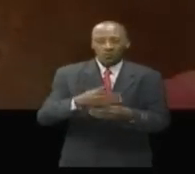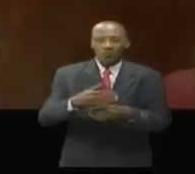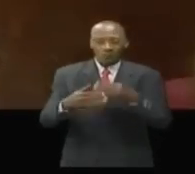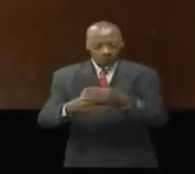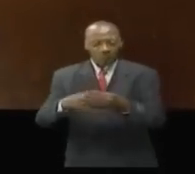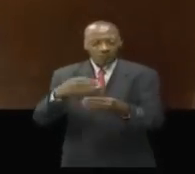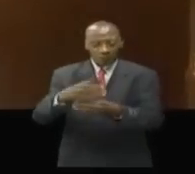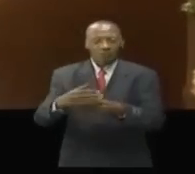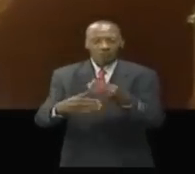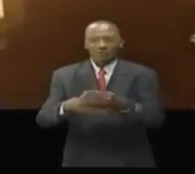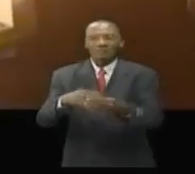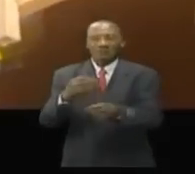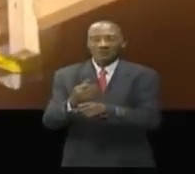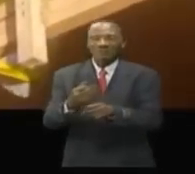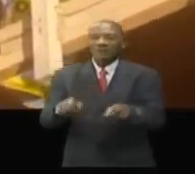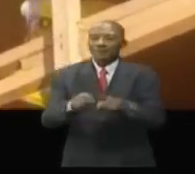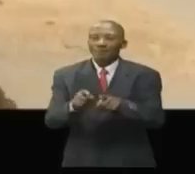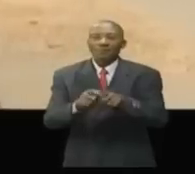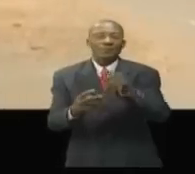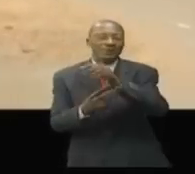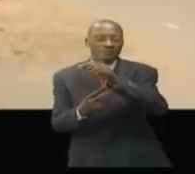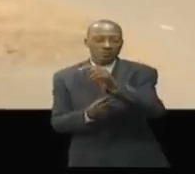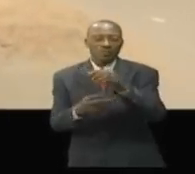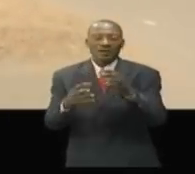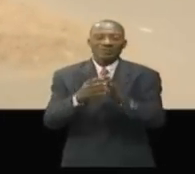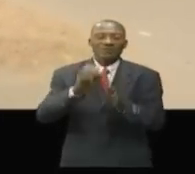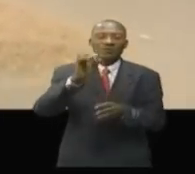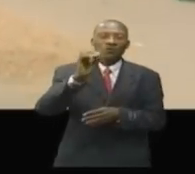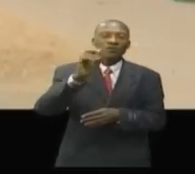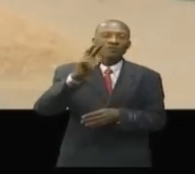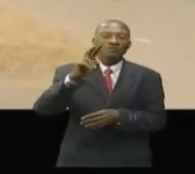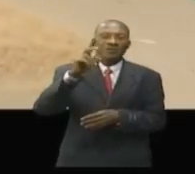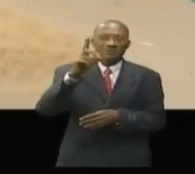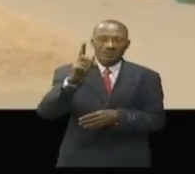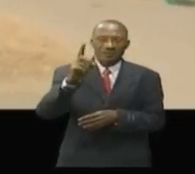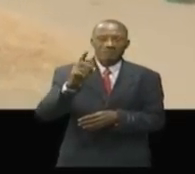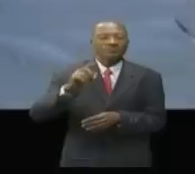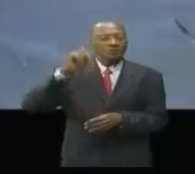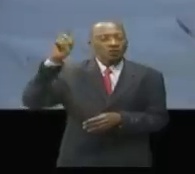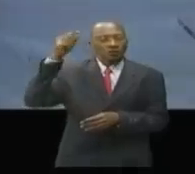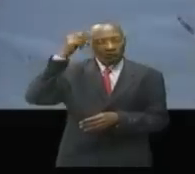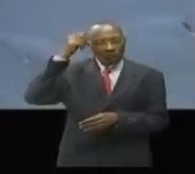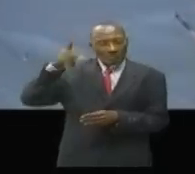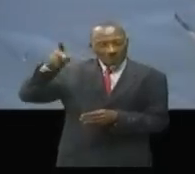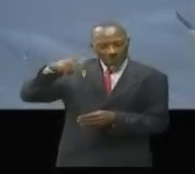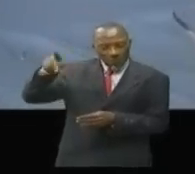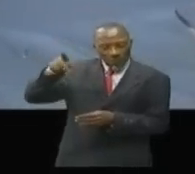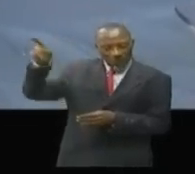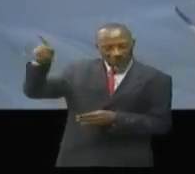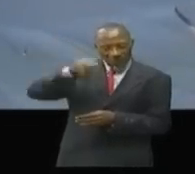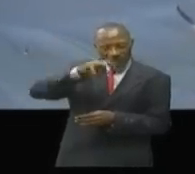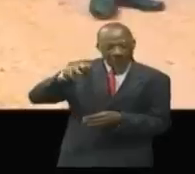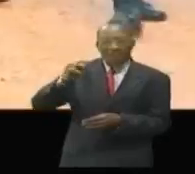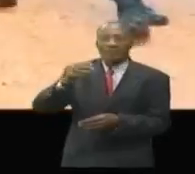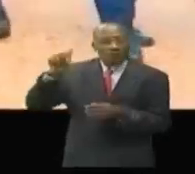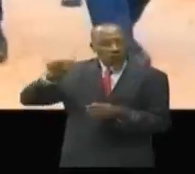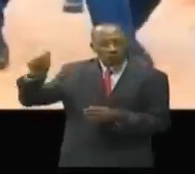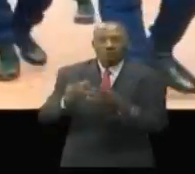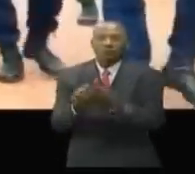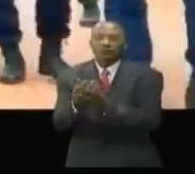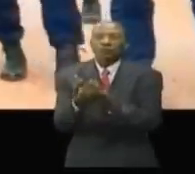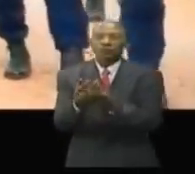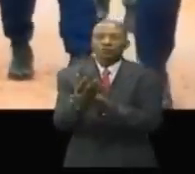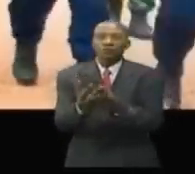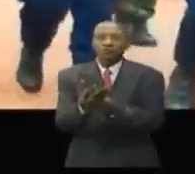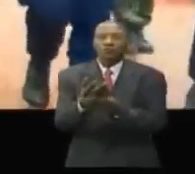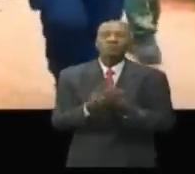là par l'OVD sont financés sur fonds propres du gouvernement provincial d'Imaniema avec l'appui du FONER. En plus de la